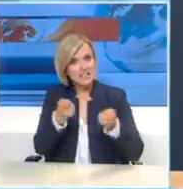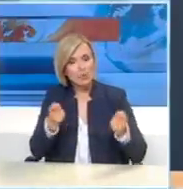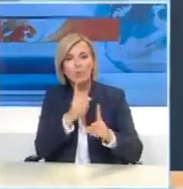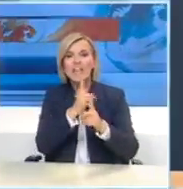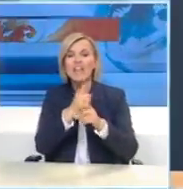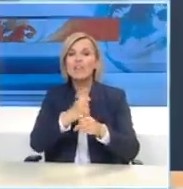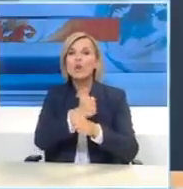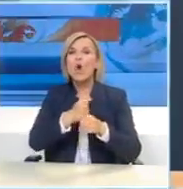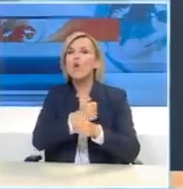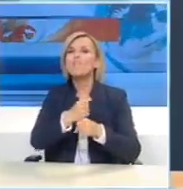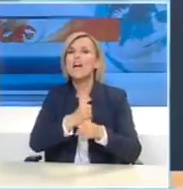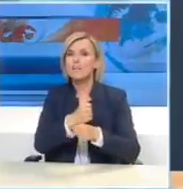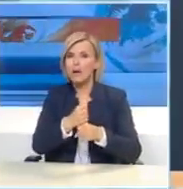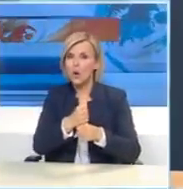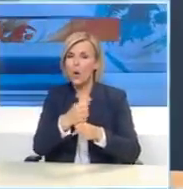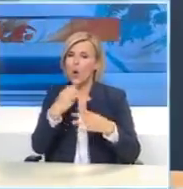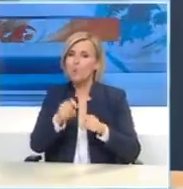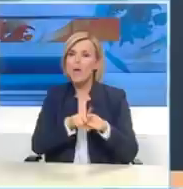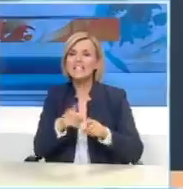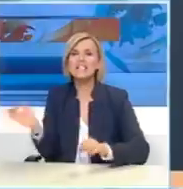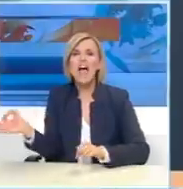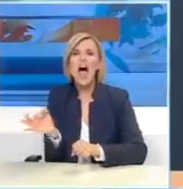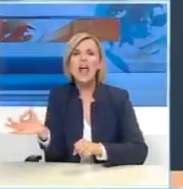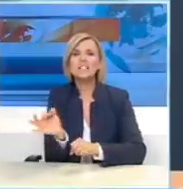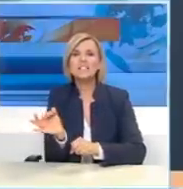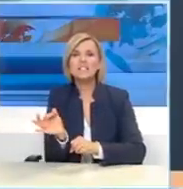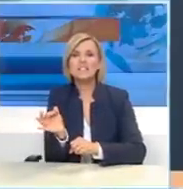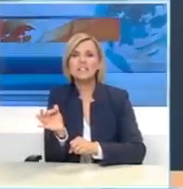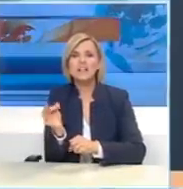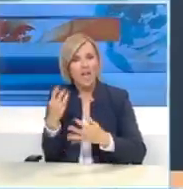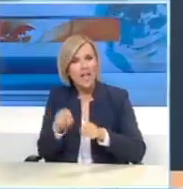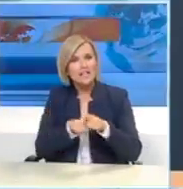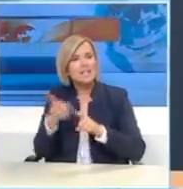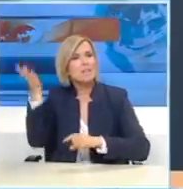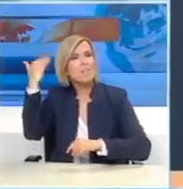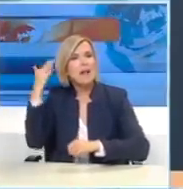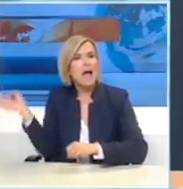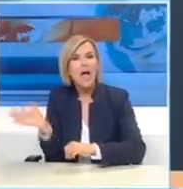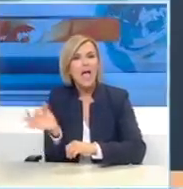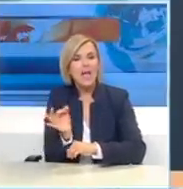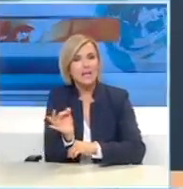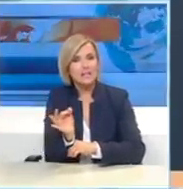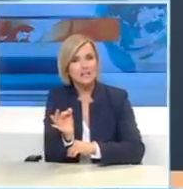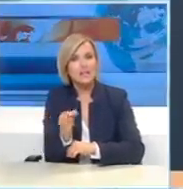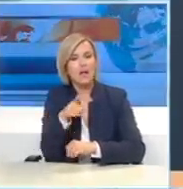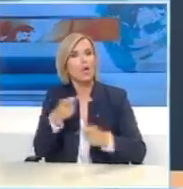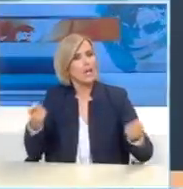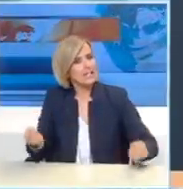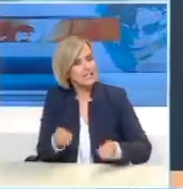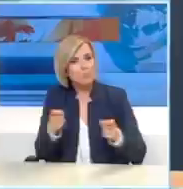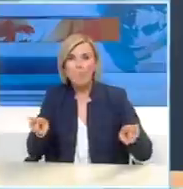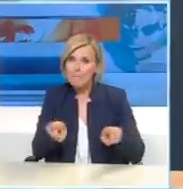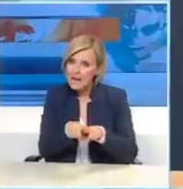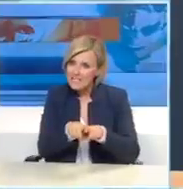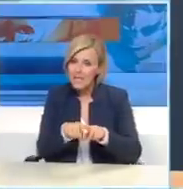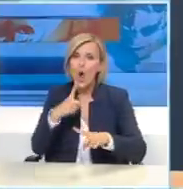ειδικό για το HIV/AIDS, χρησιμοποιεί ένα φάρμακο σε συνδυασμό με ιδεφερόνη, χρησιμοποιεί τη χλωροκίνη και